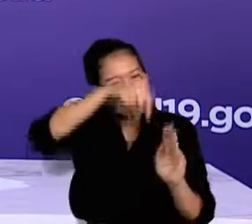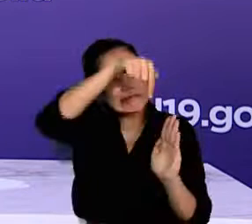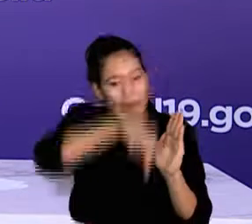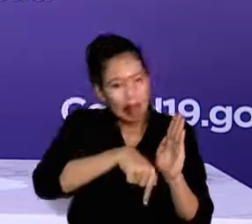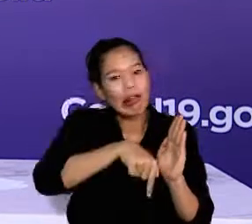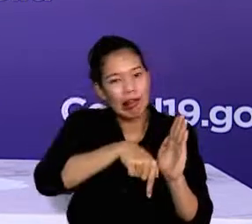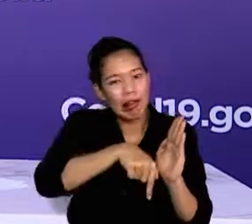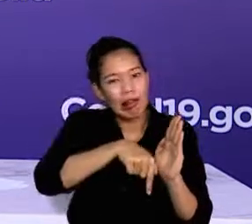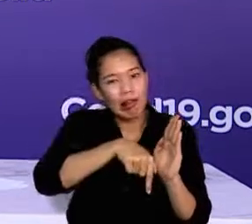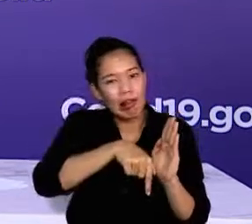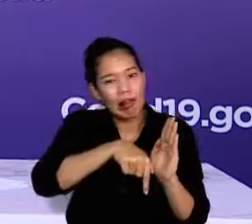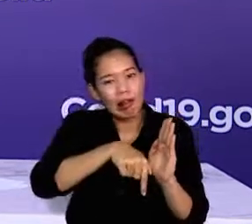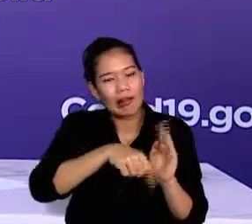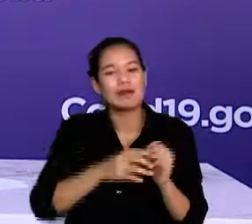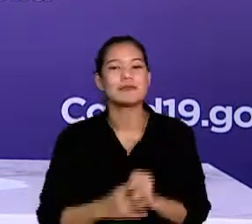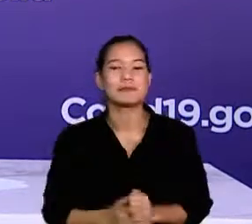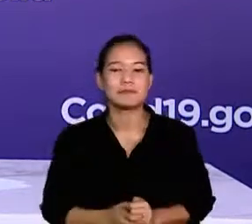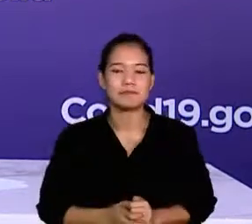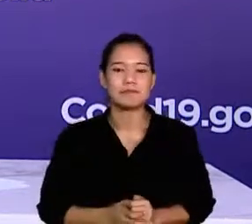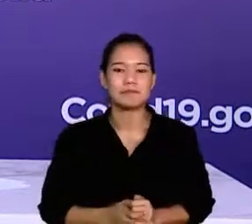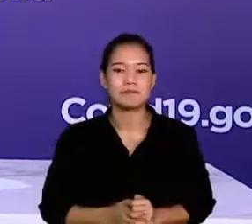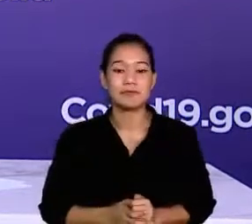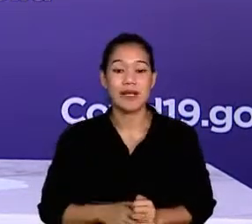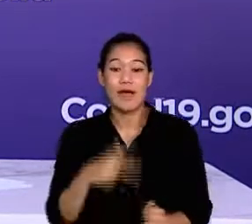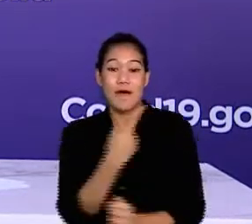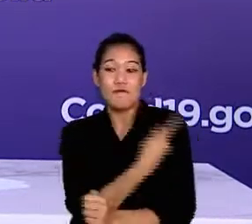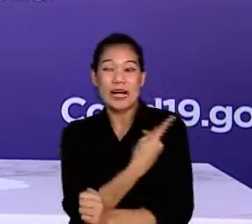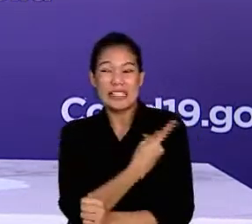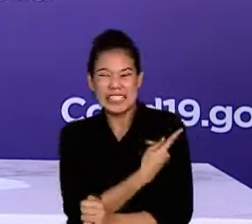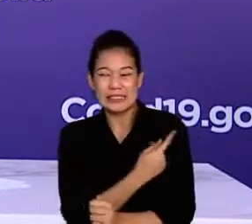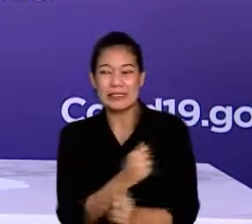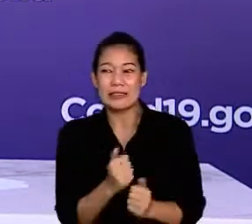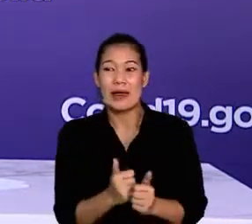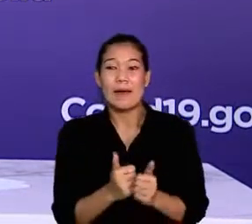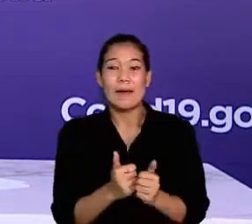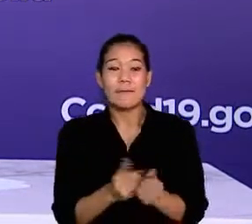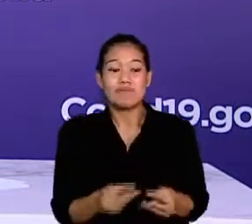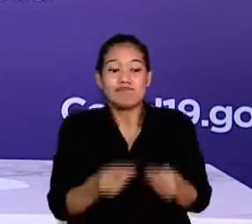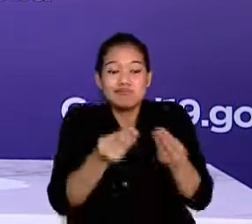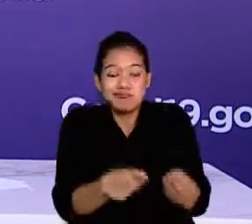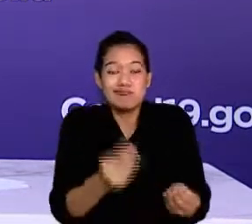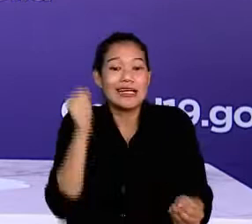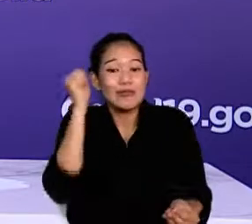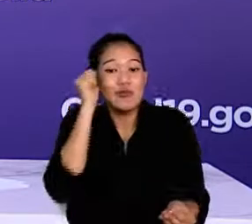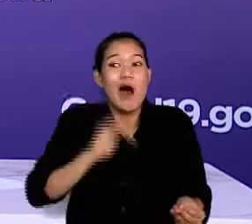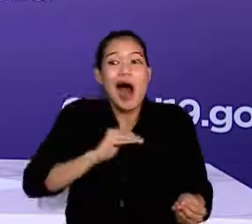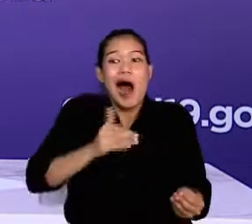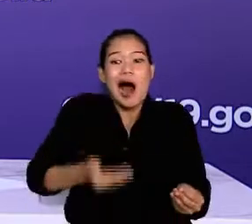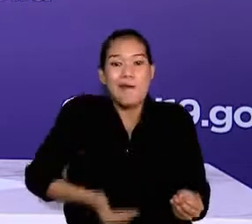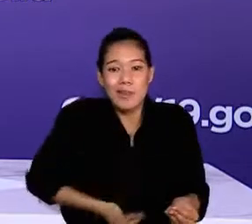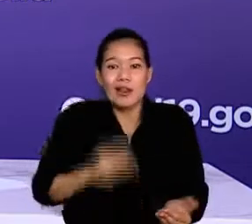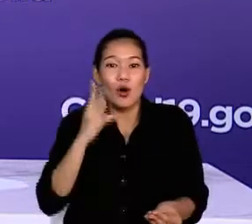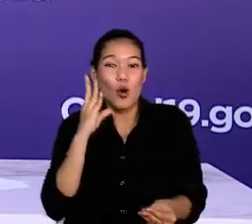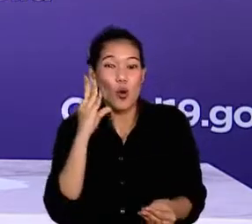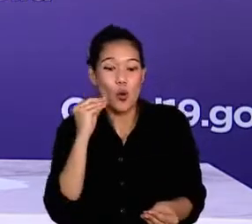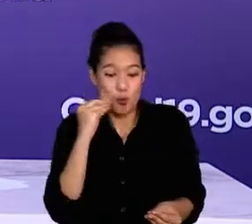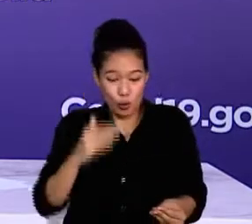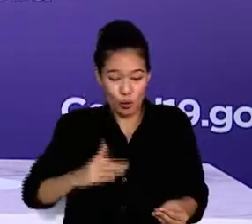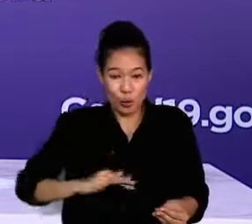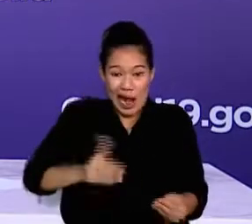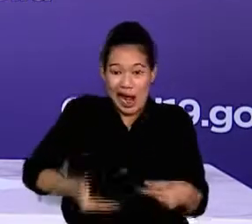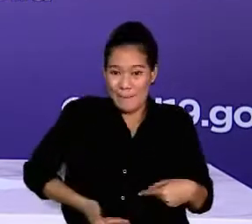dibandingkan dengan sasaran lain vaksinasi hanya bisa diberikan pada ibu hamil yang usia kandungannya